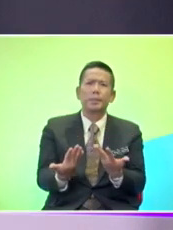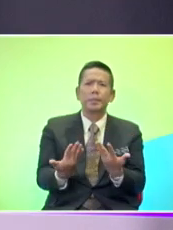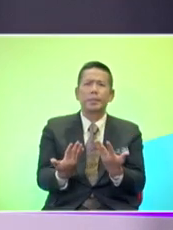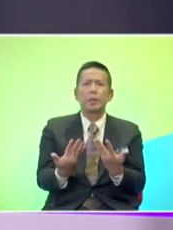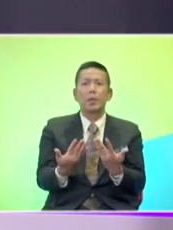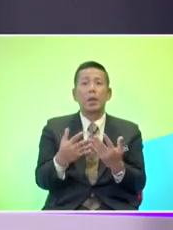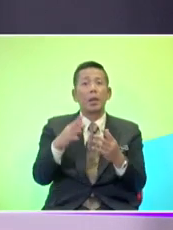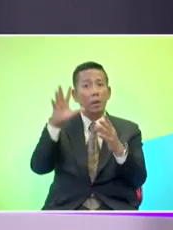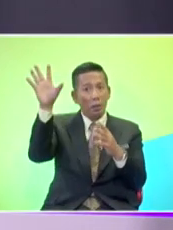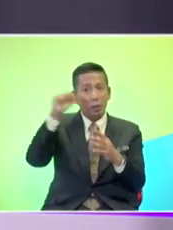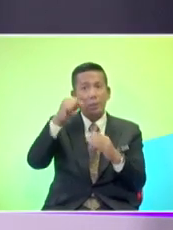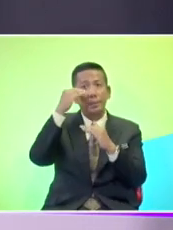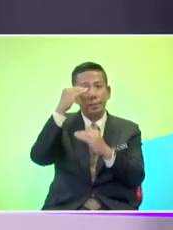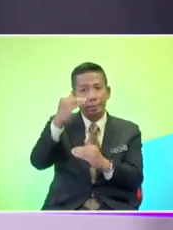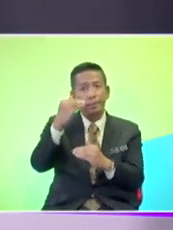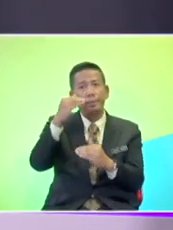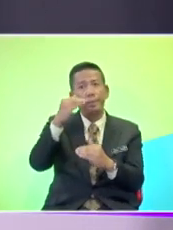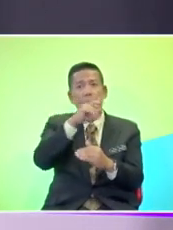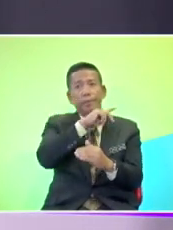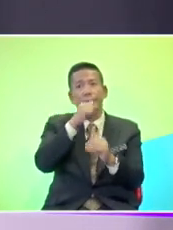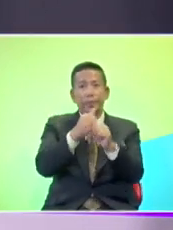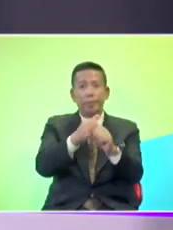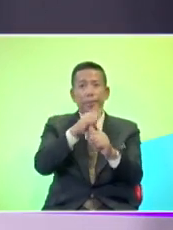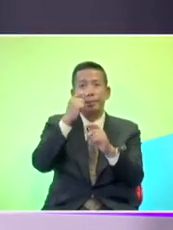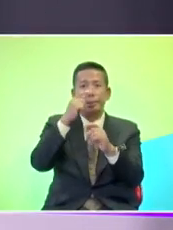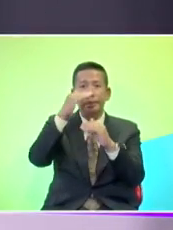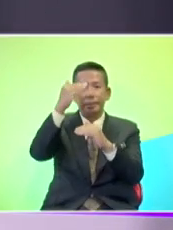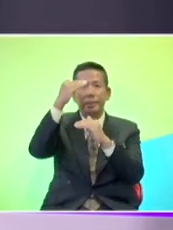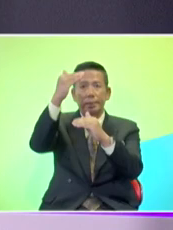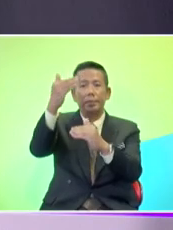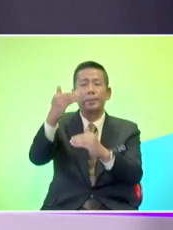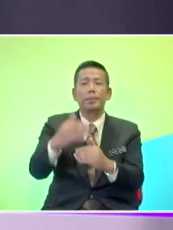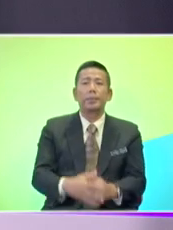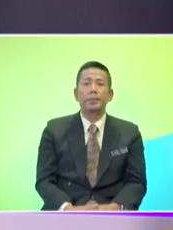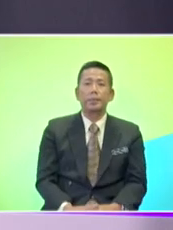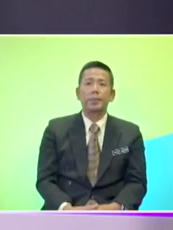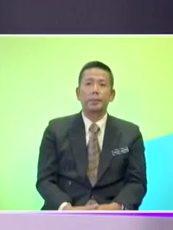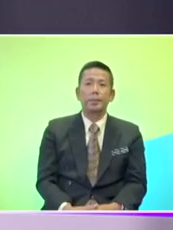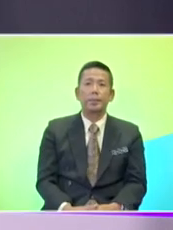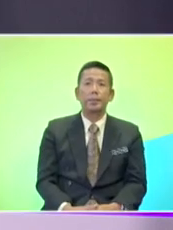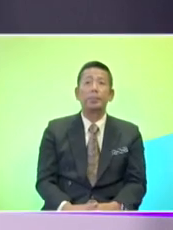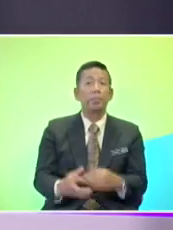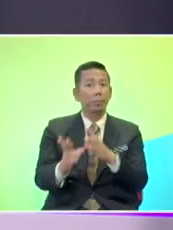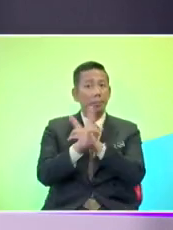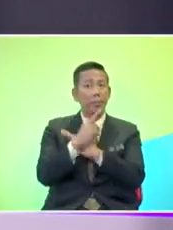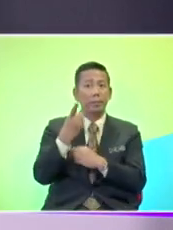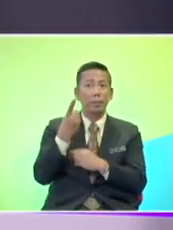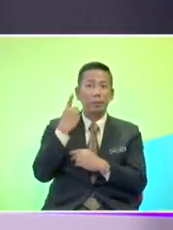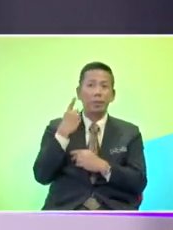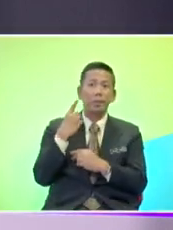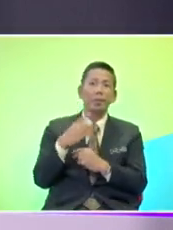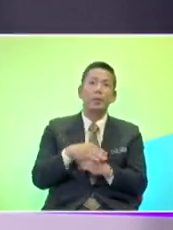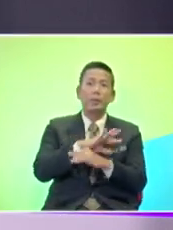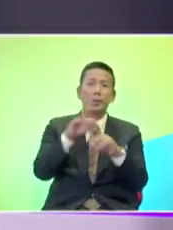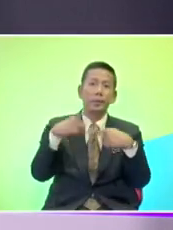pelajaran yang boleh dilakukan atau di aplikasikan di dalam kelas nanti baik pada anda